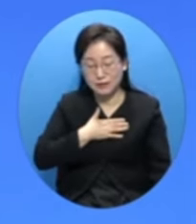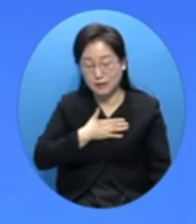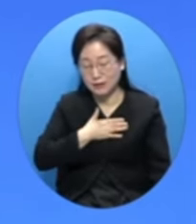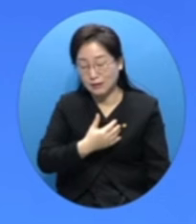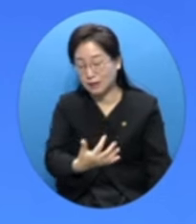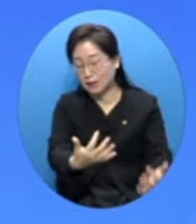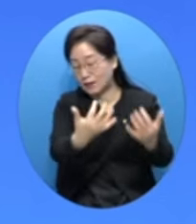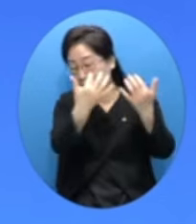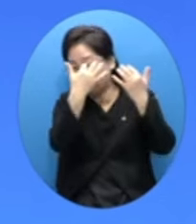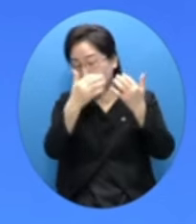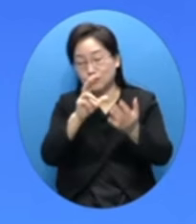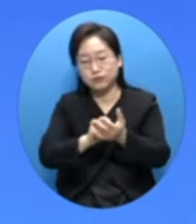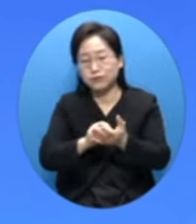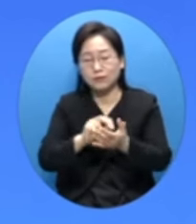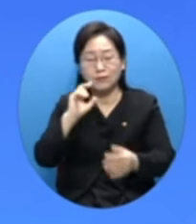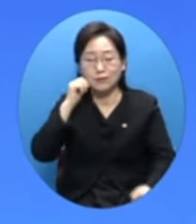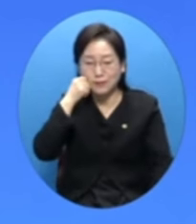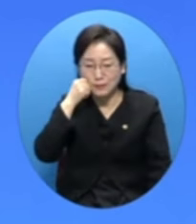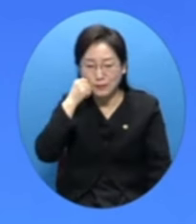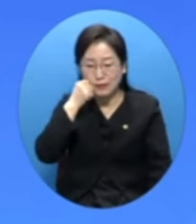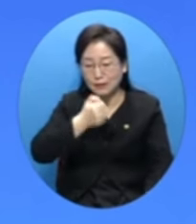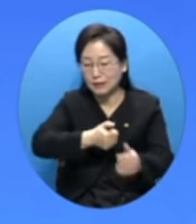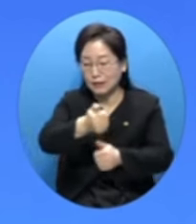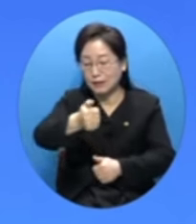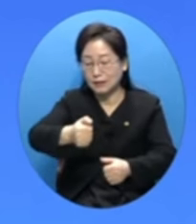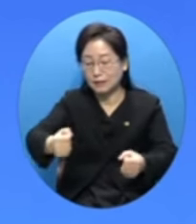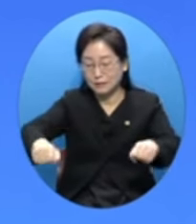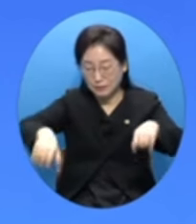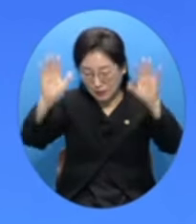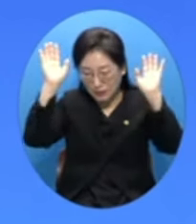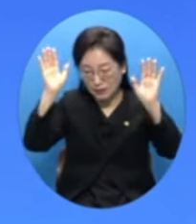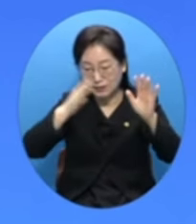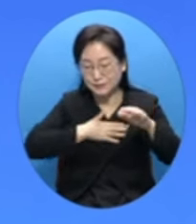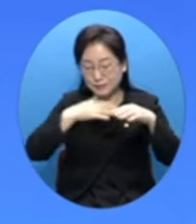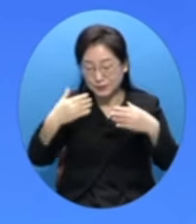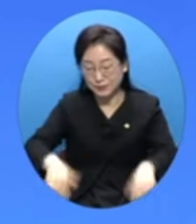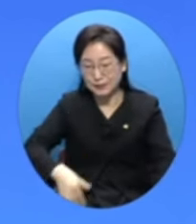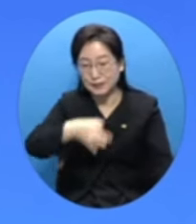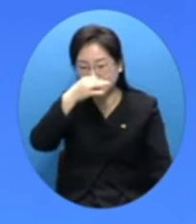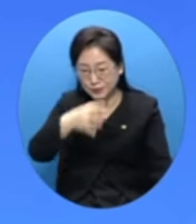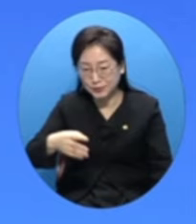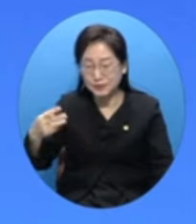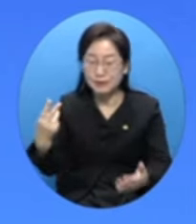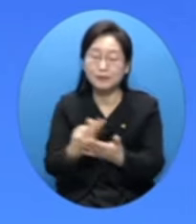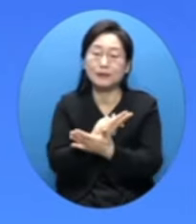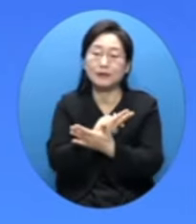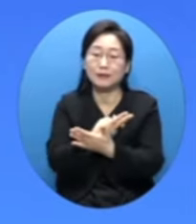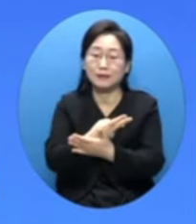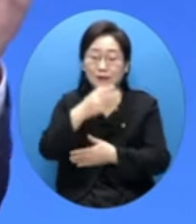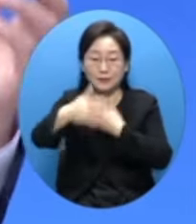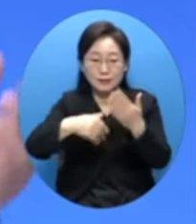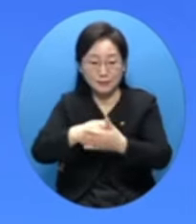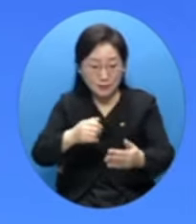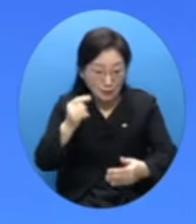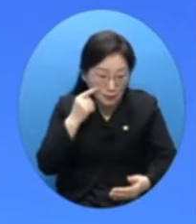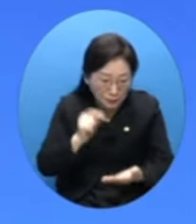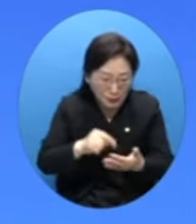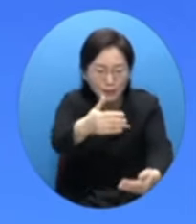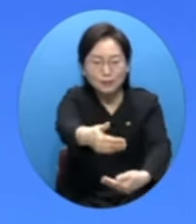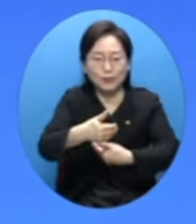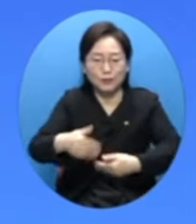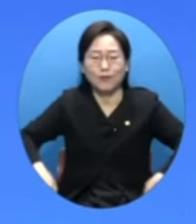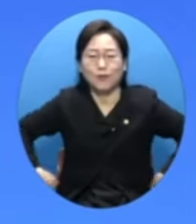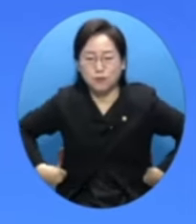많은 문제 어려움을 이겨낼 수 없어서 피곤하고 지쳐 쓰러져 있을 때 우리를 안고 가시고 우리를 업고 가시는